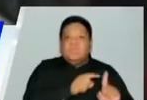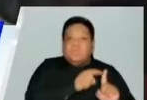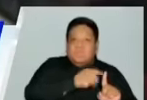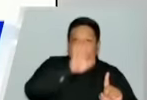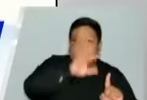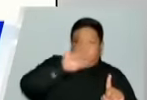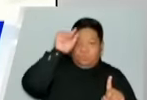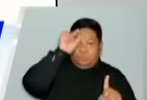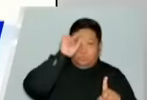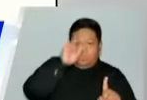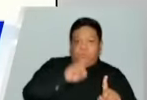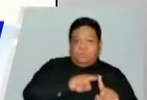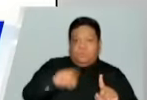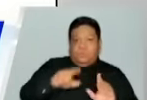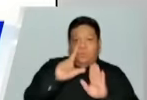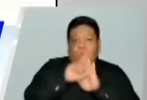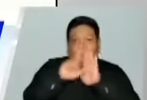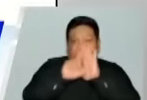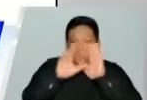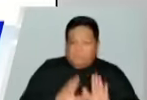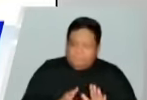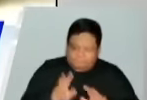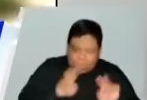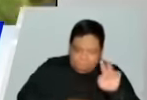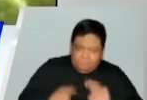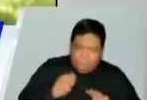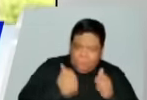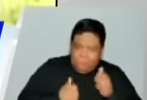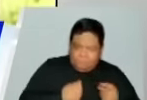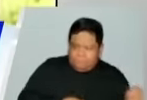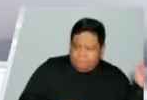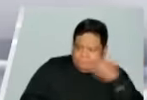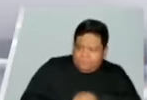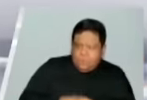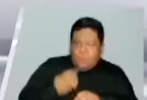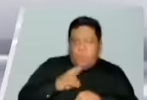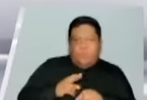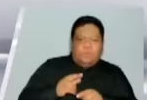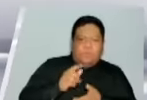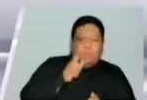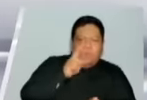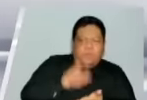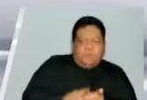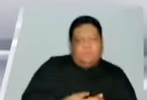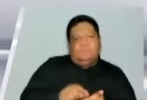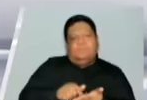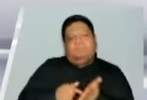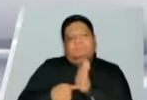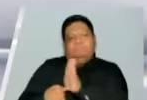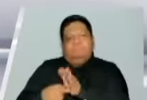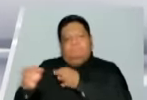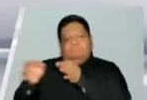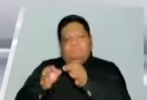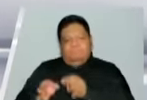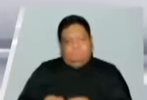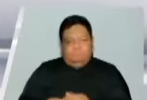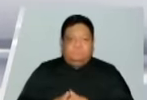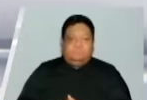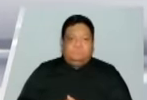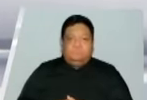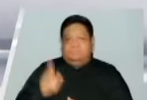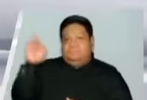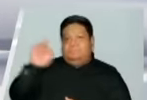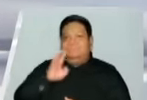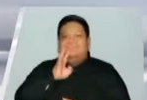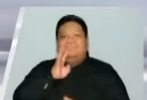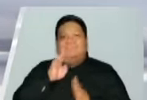kung personal na haharap si Kibuloy o susulat para magpaliwanag. All options are open, ano? We are deliberating